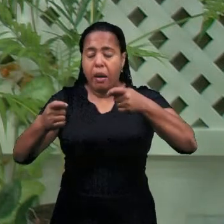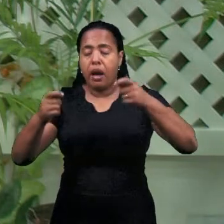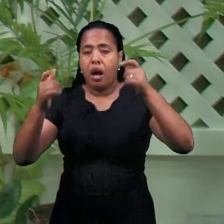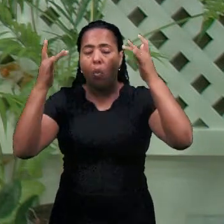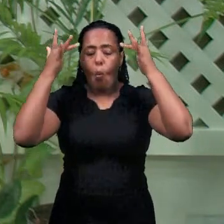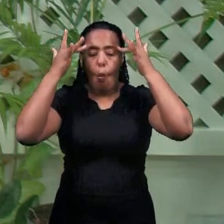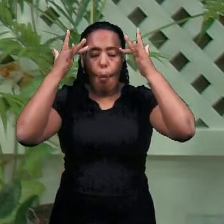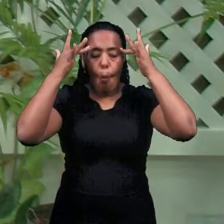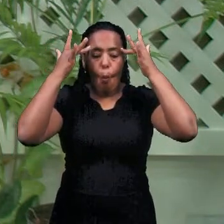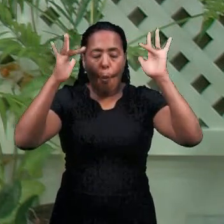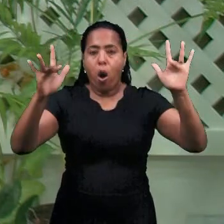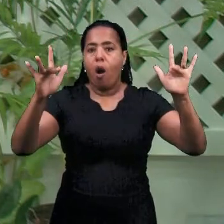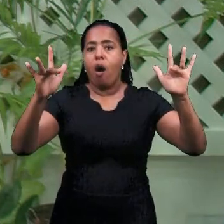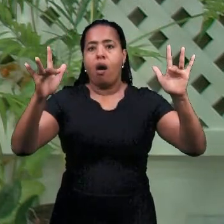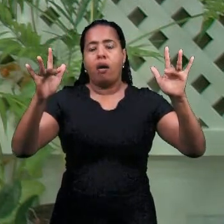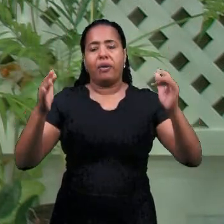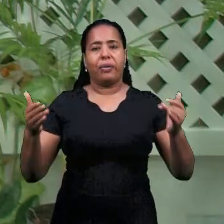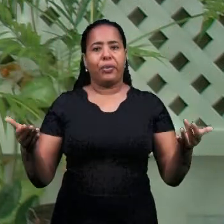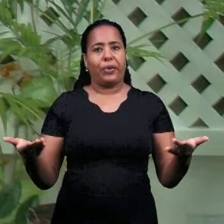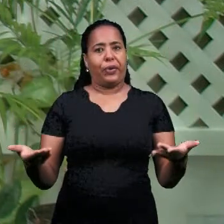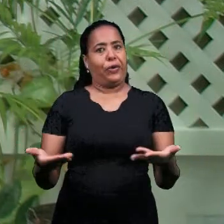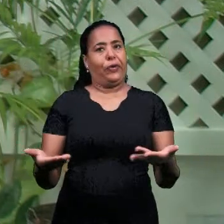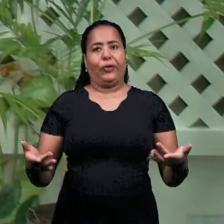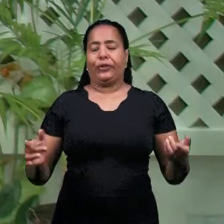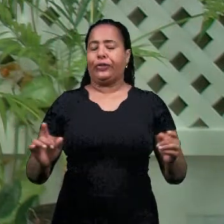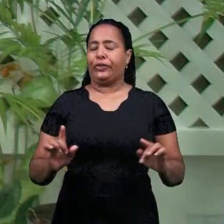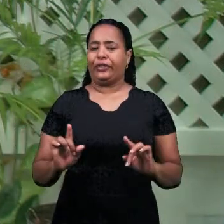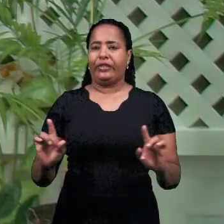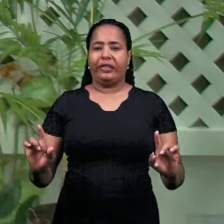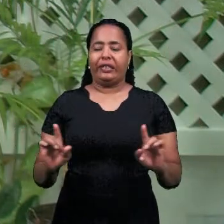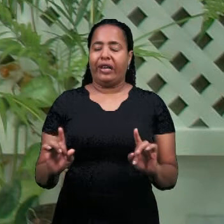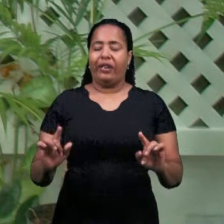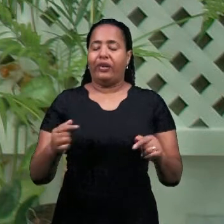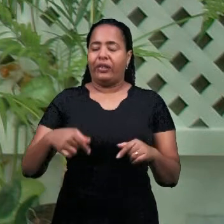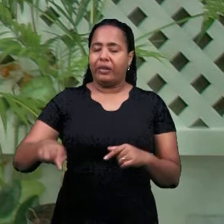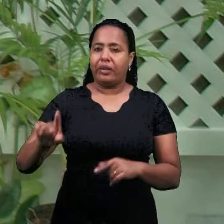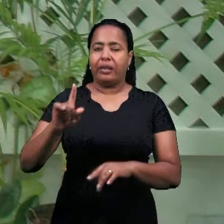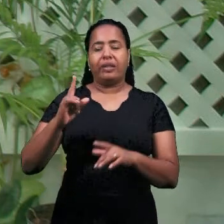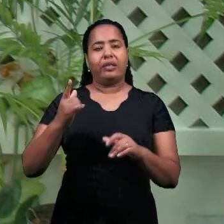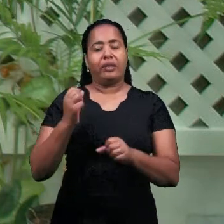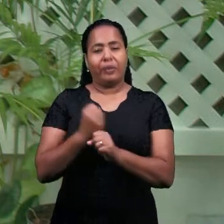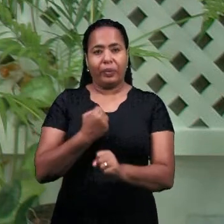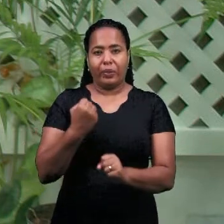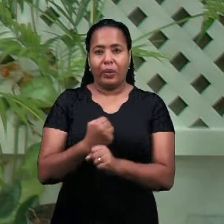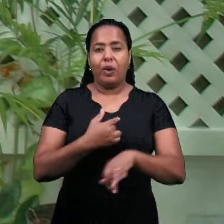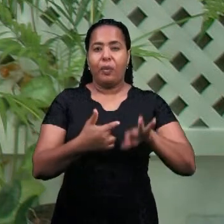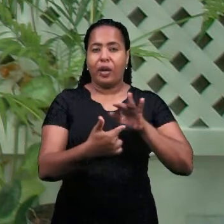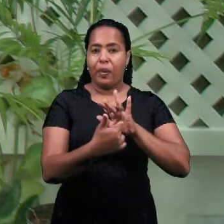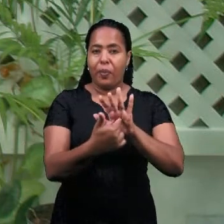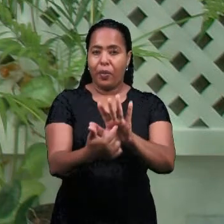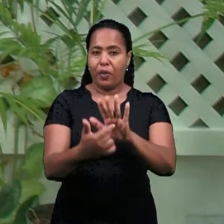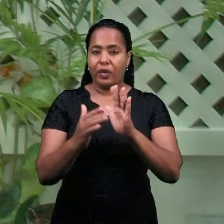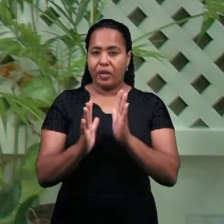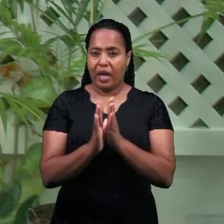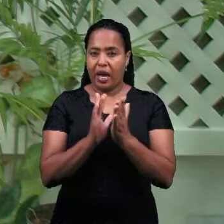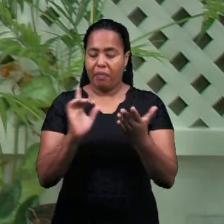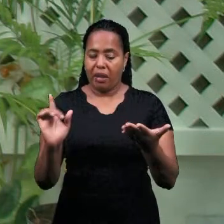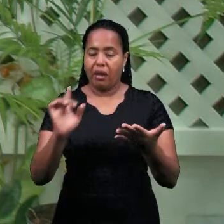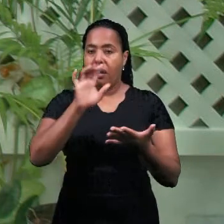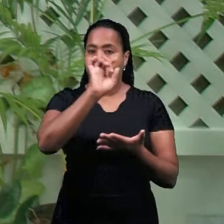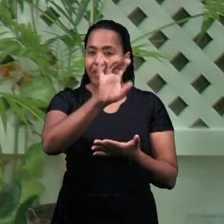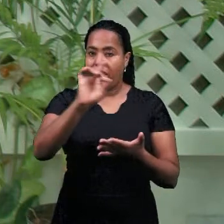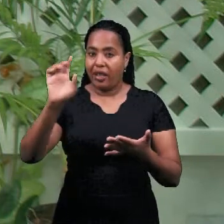comprennent rien. Mais ce que nous avons ici pour l'heure, c'est apporter la parole et chacun